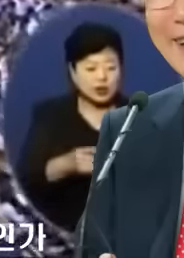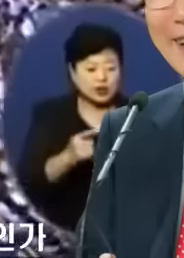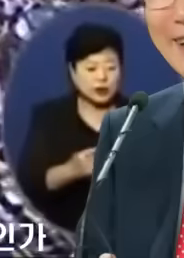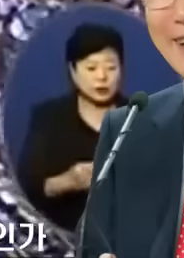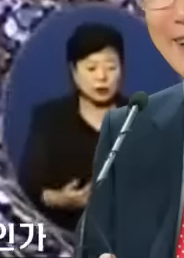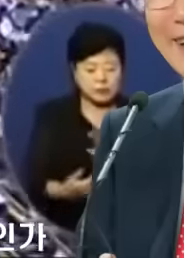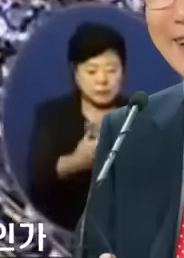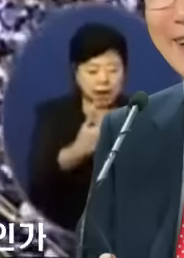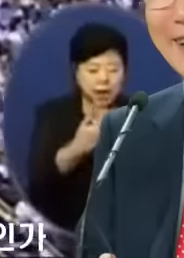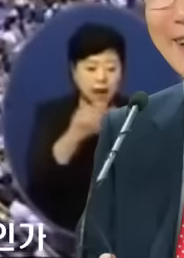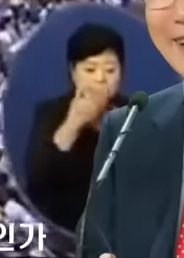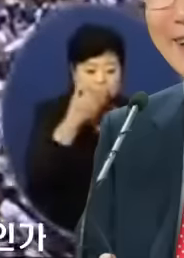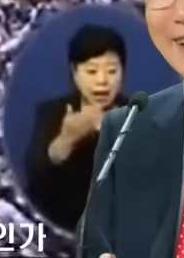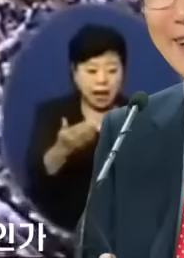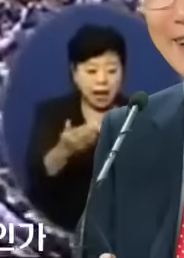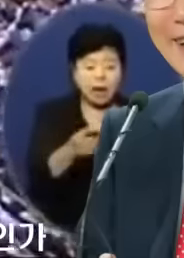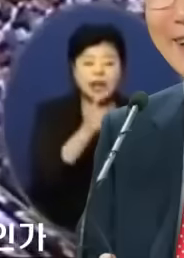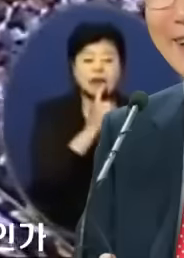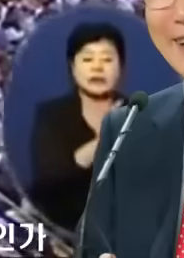막아버리는 것입니다.